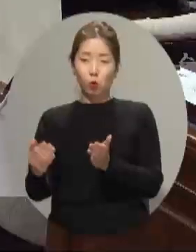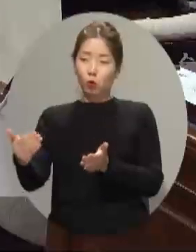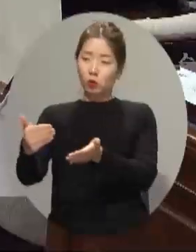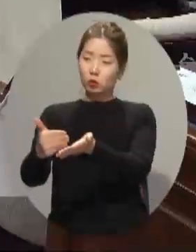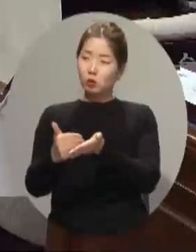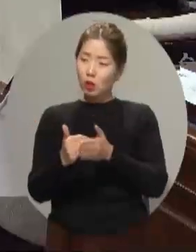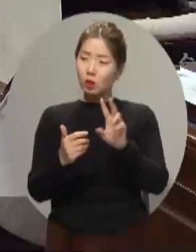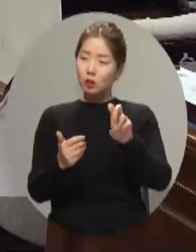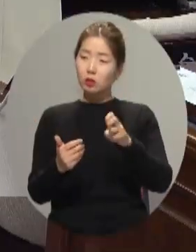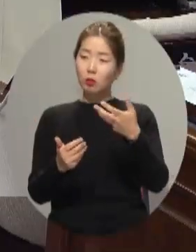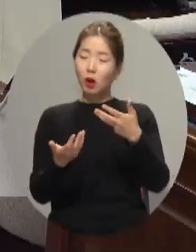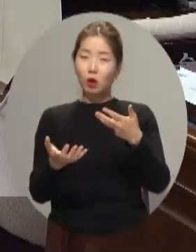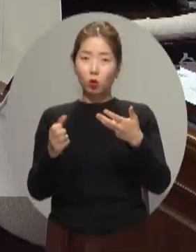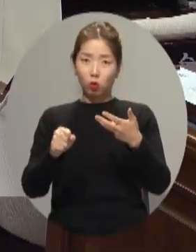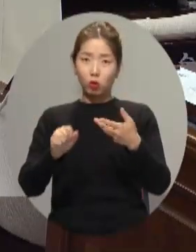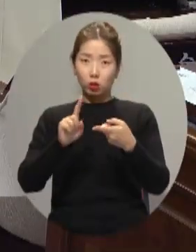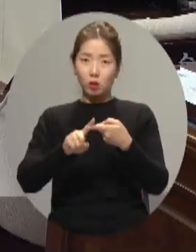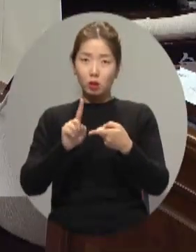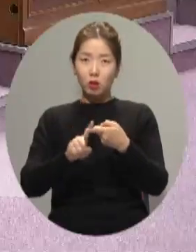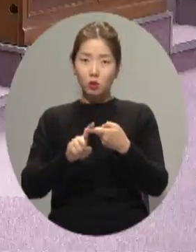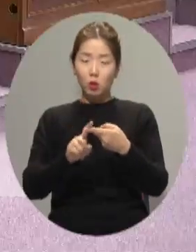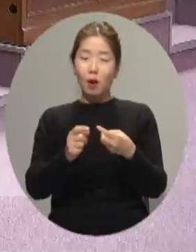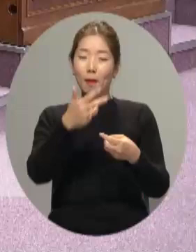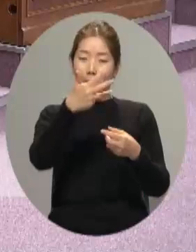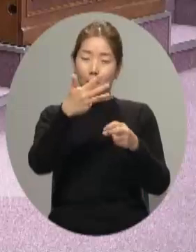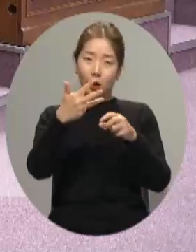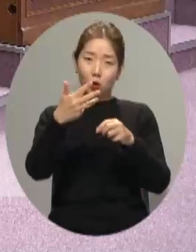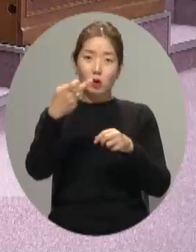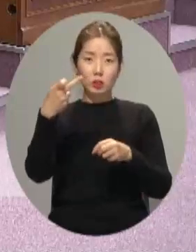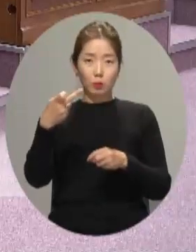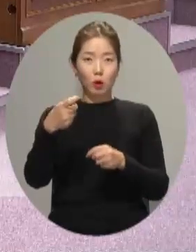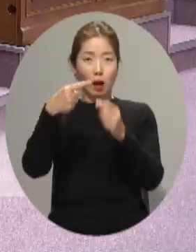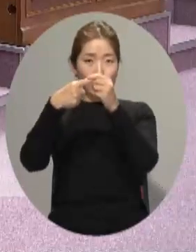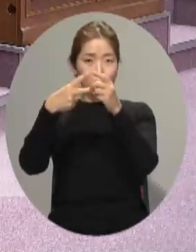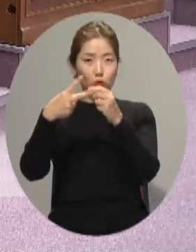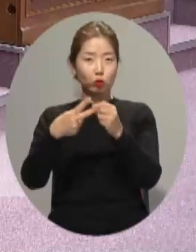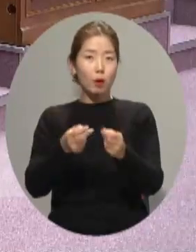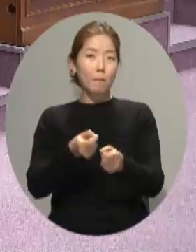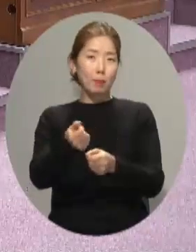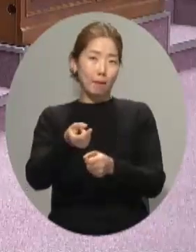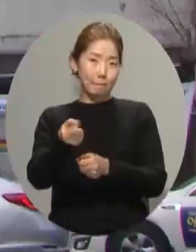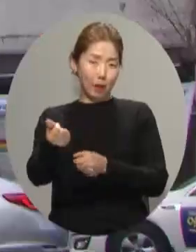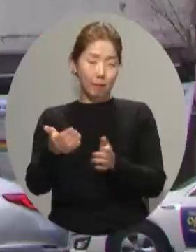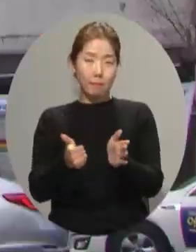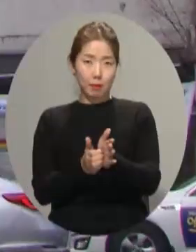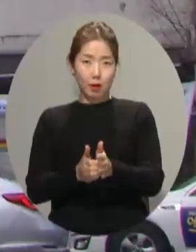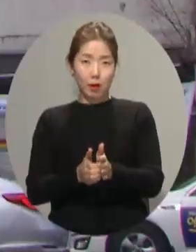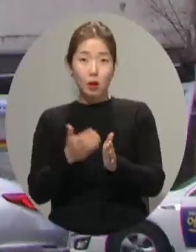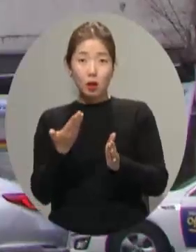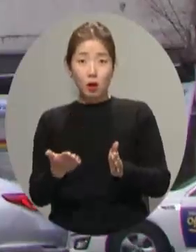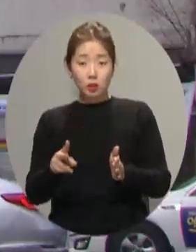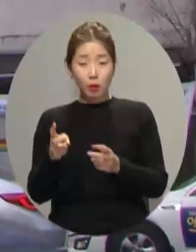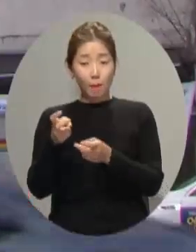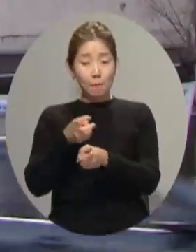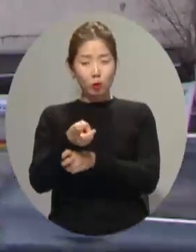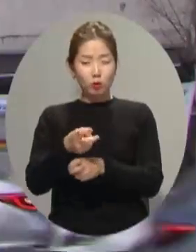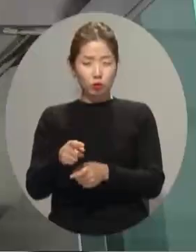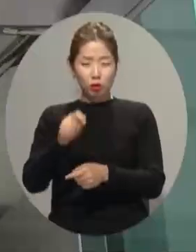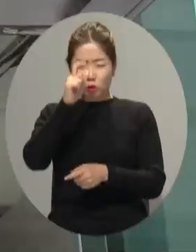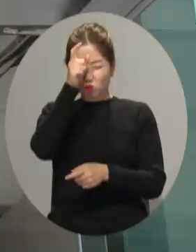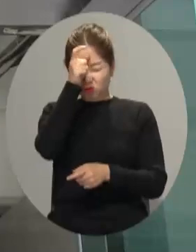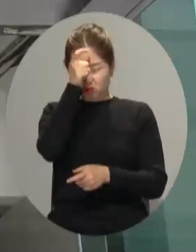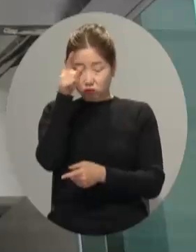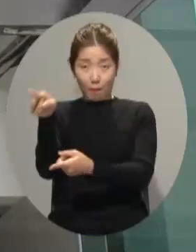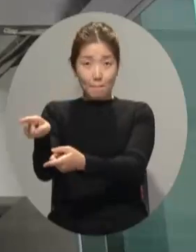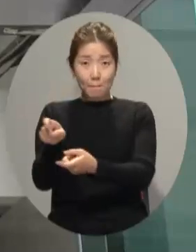신청된 28억 원의 보조금 예산안을 지난해 8월과 12월 두 차례나 부결시켰습니다. 하지만 버스 수입을 강행한